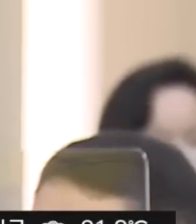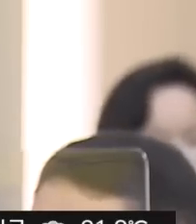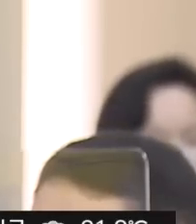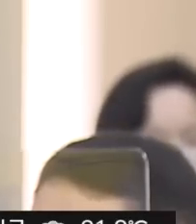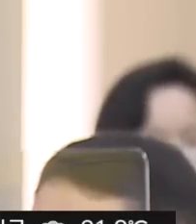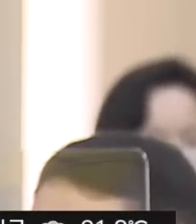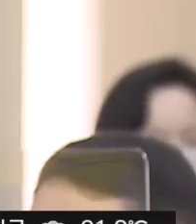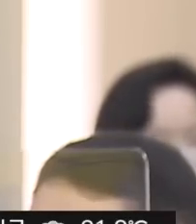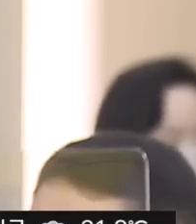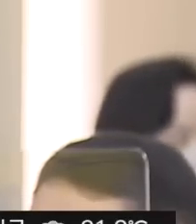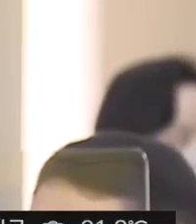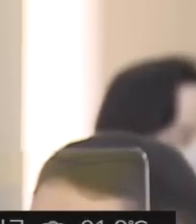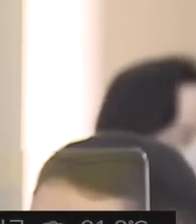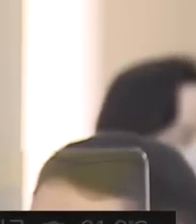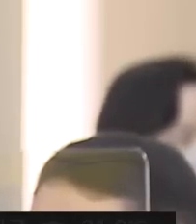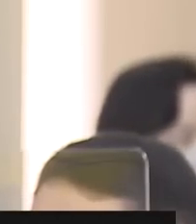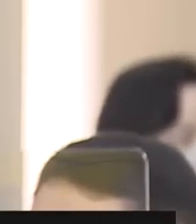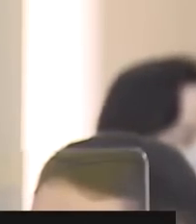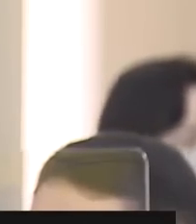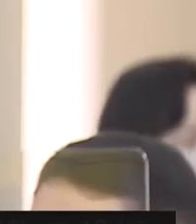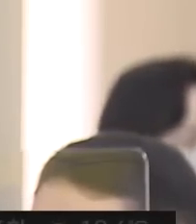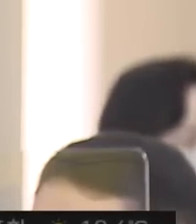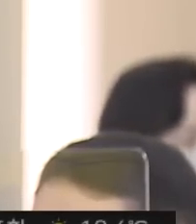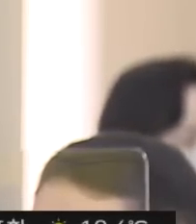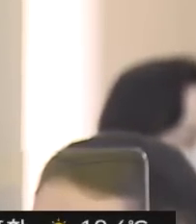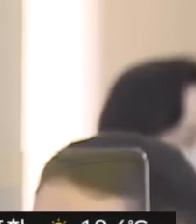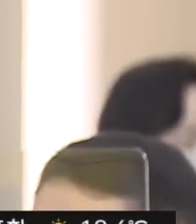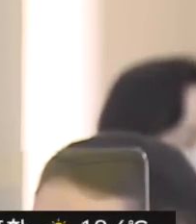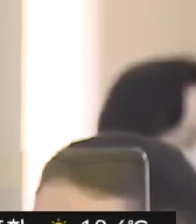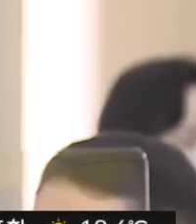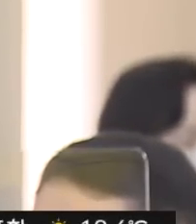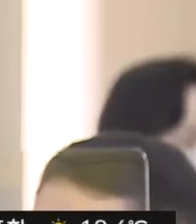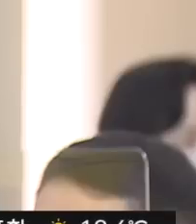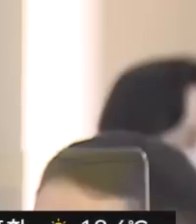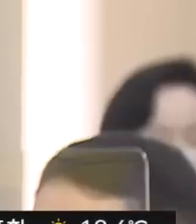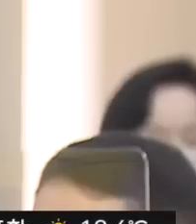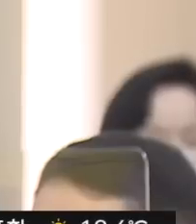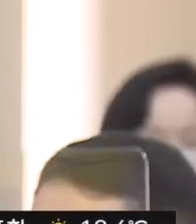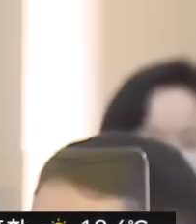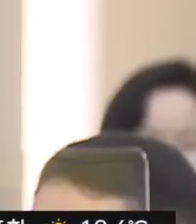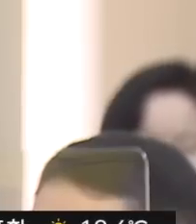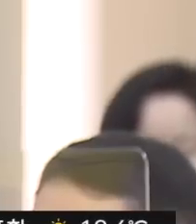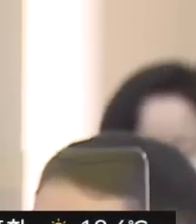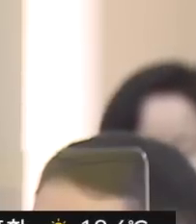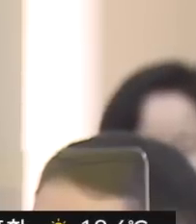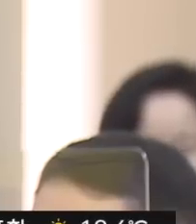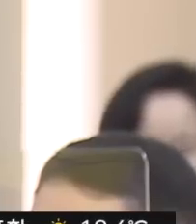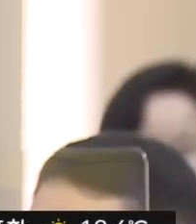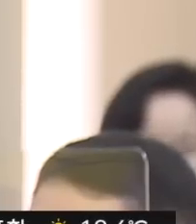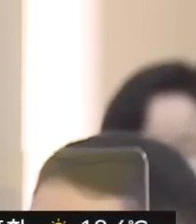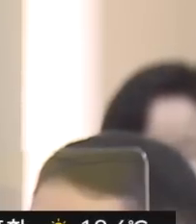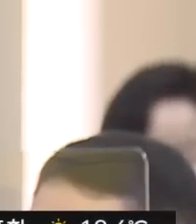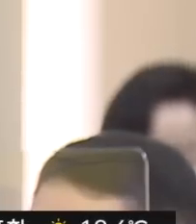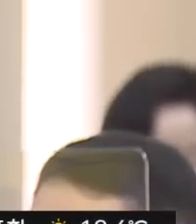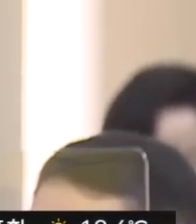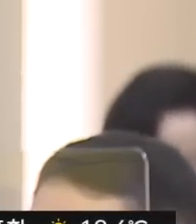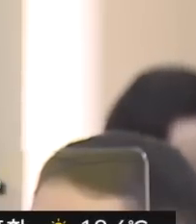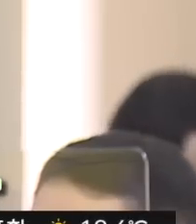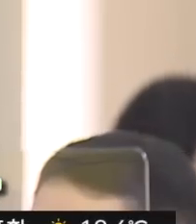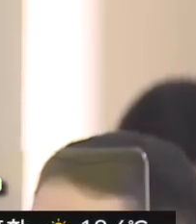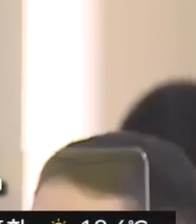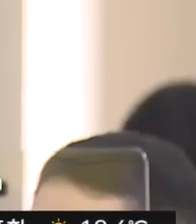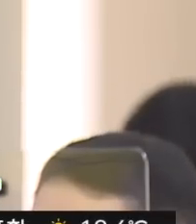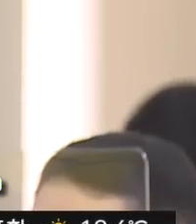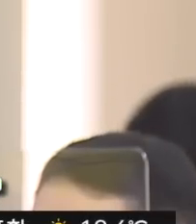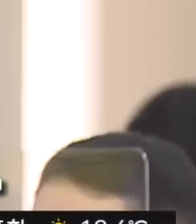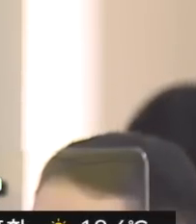지역 주민들과 언론에 설명하지 못하여 주민들과 국민 여러분께 심려를 끼쳐드린 데 대해 매우